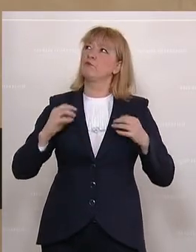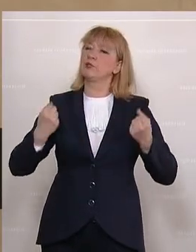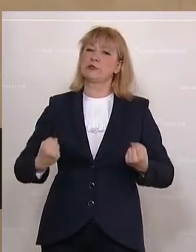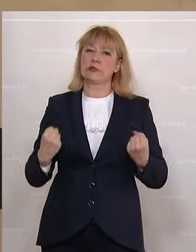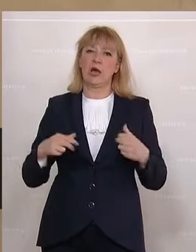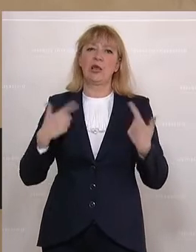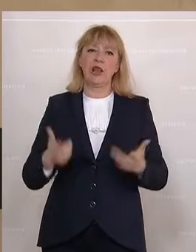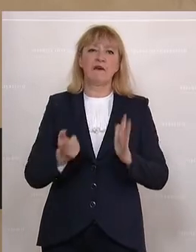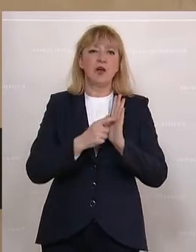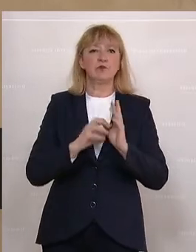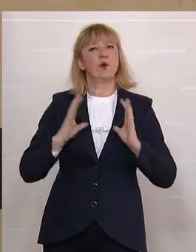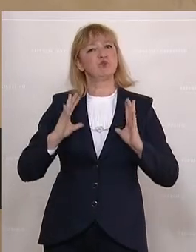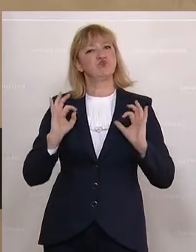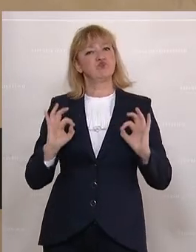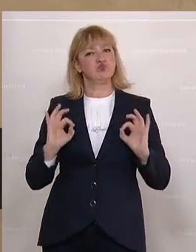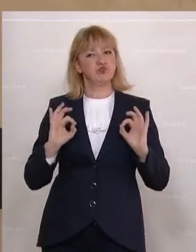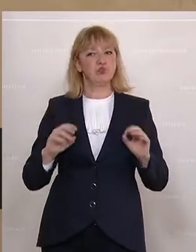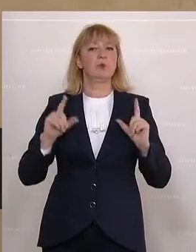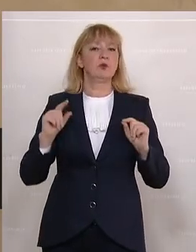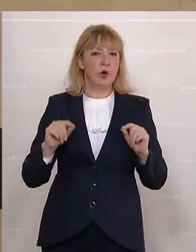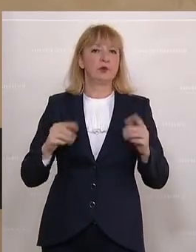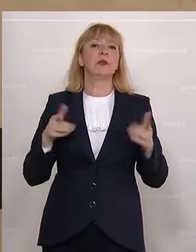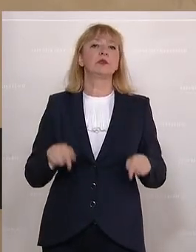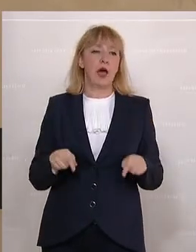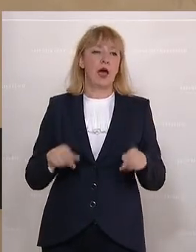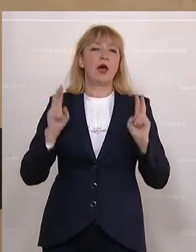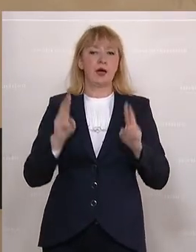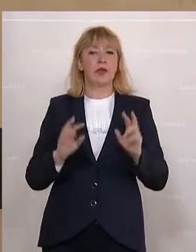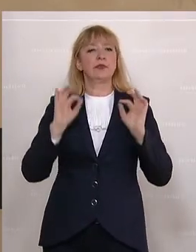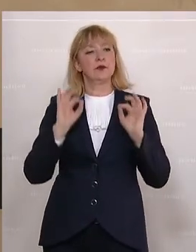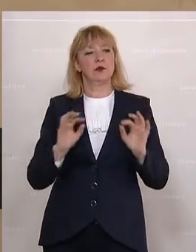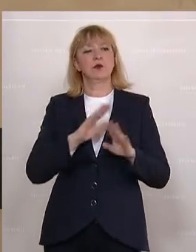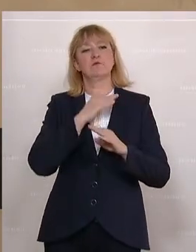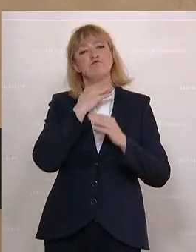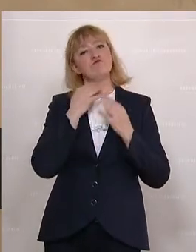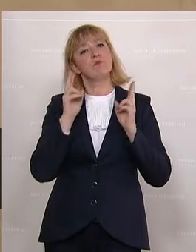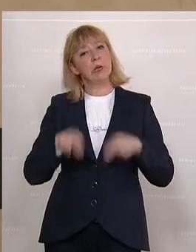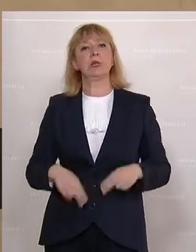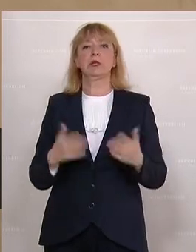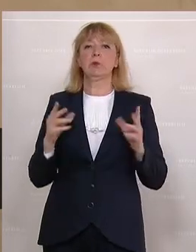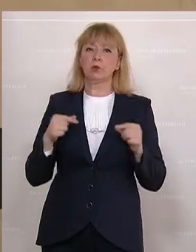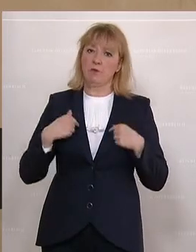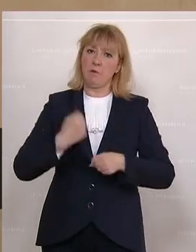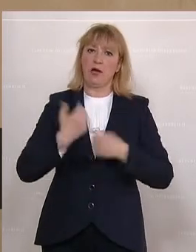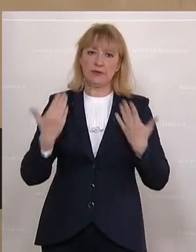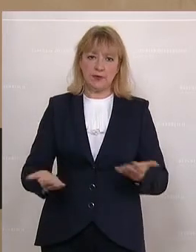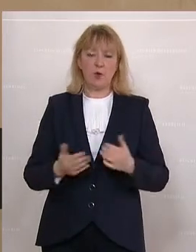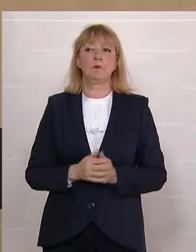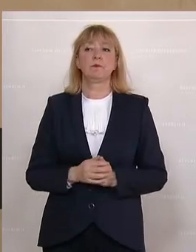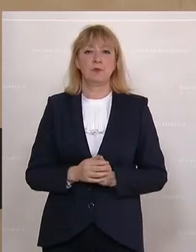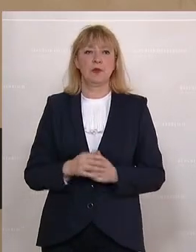voraussetzung für erholung hat und damit können wir dann entsprechend und deshalb ist es richtig dass wir das machen frau